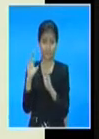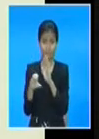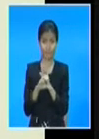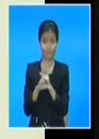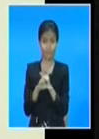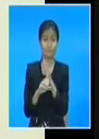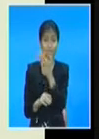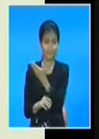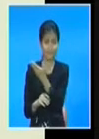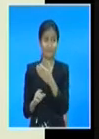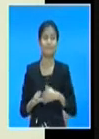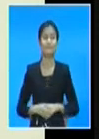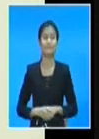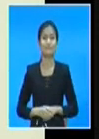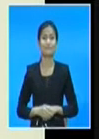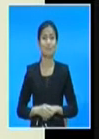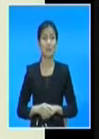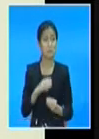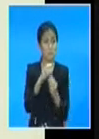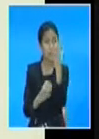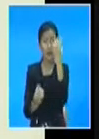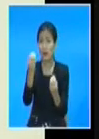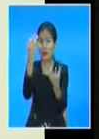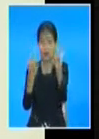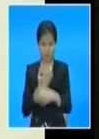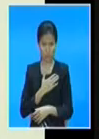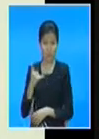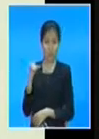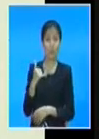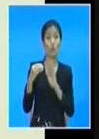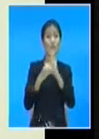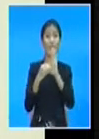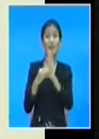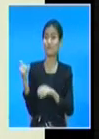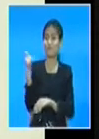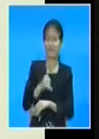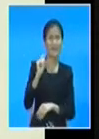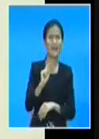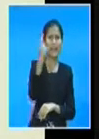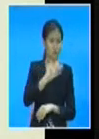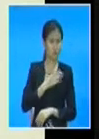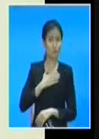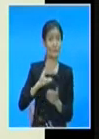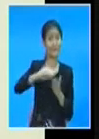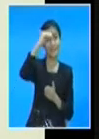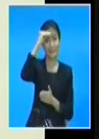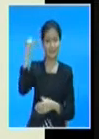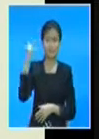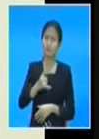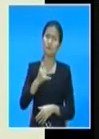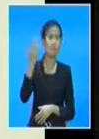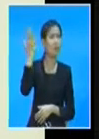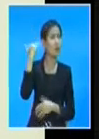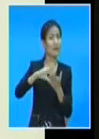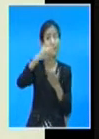นี้เนี่ยป่านี้เห็นมาตั้งแต่ผมเข้ามาอยู่กรุงเทพครั้งแรกที่มาเรียนหนังสือนะฮะเมื่อมาเรียนมห